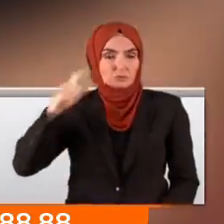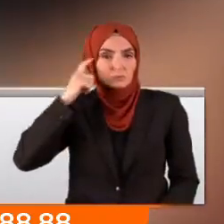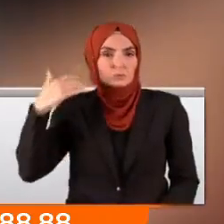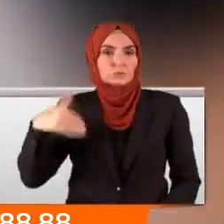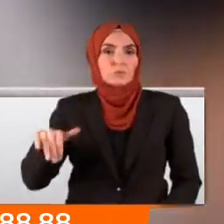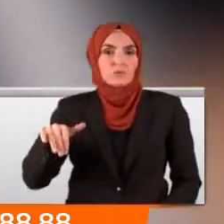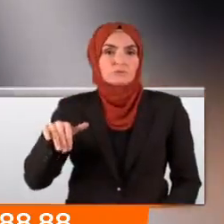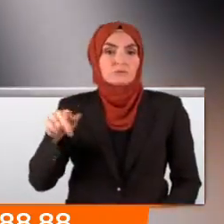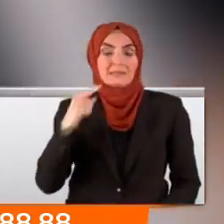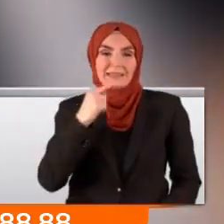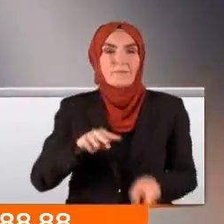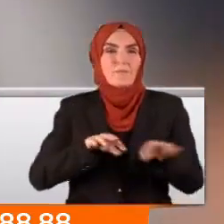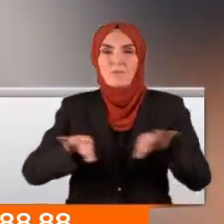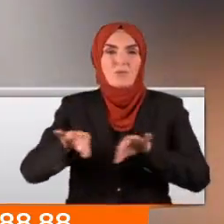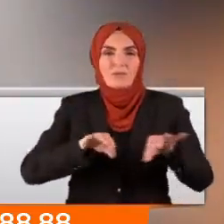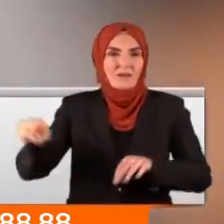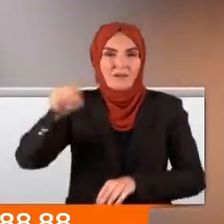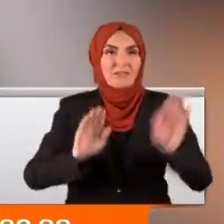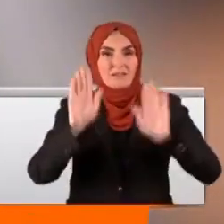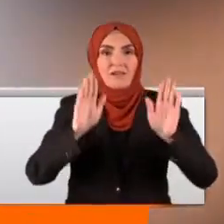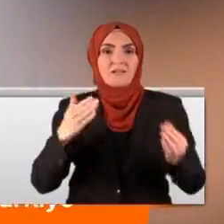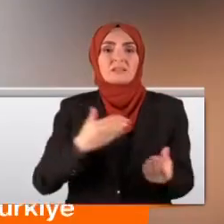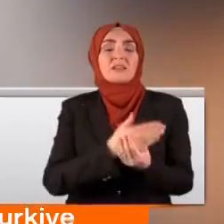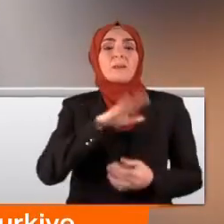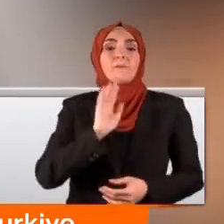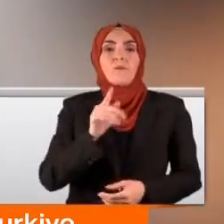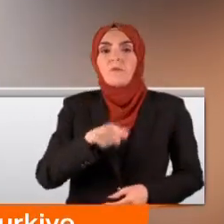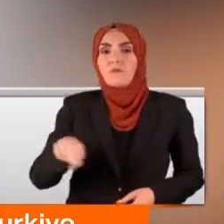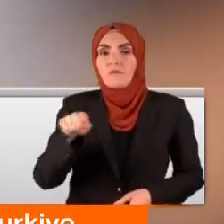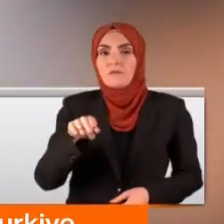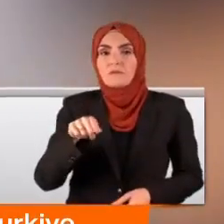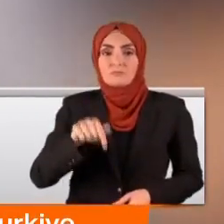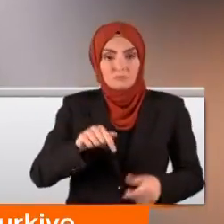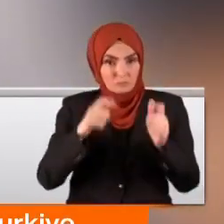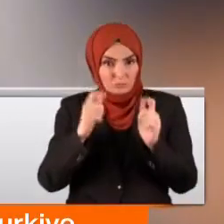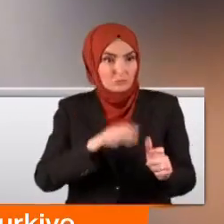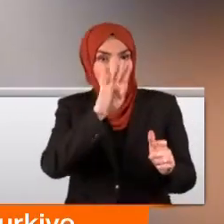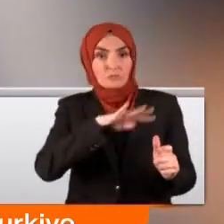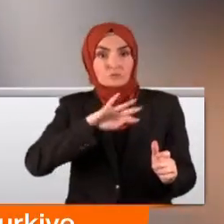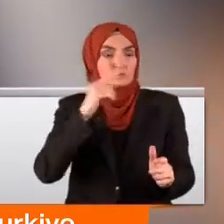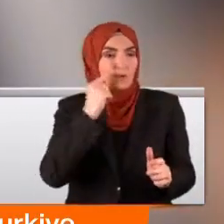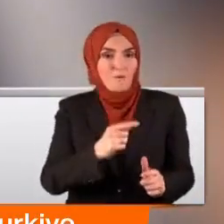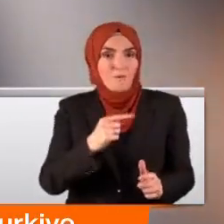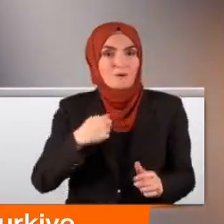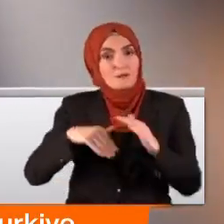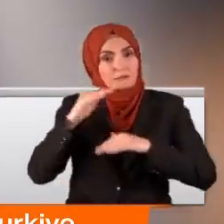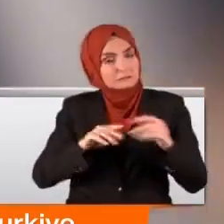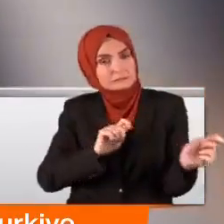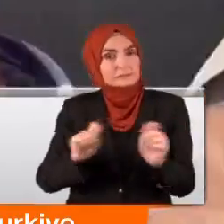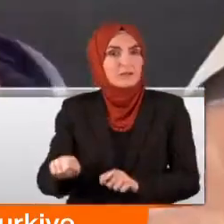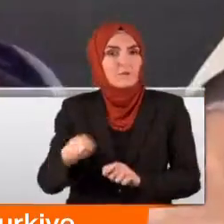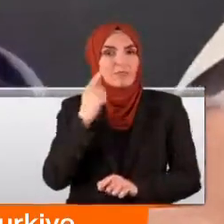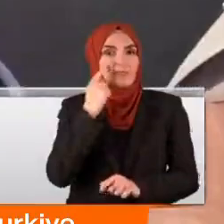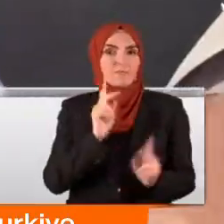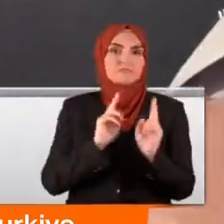bu ihaleye girmiyor. Ona sorun. O zaman buradaki bütçeyle bizim orayı yapsaydınız. Buradaki bütçeyi nasıl ayarladınız? Efendim? Bunu devlete nasıl mal